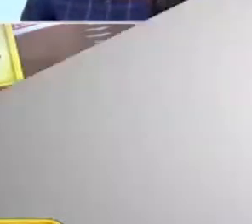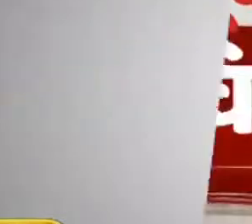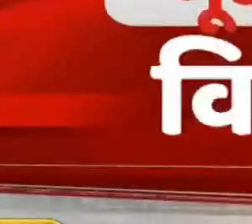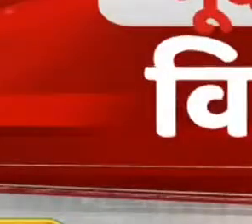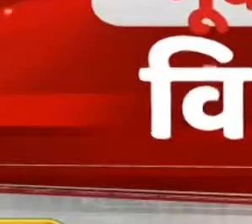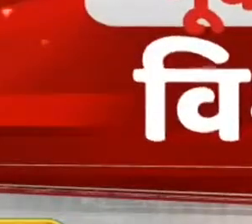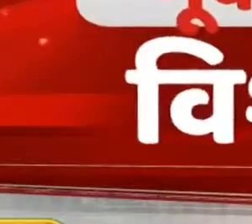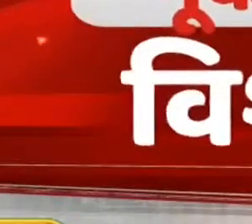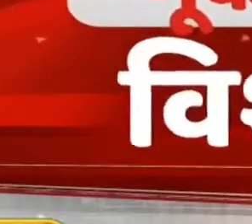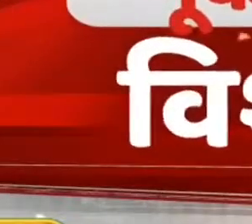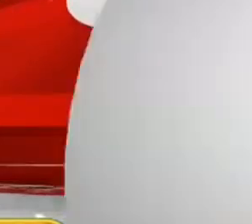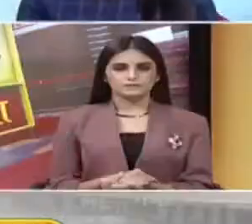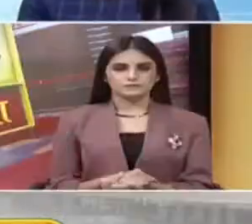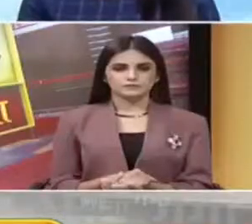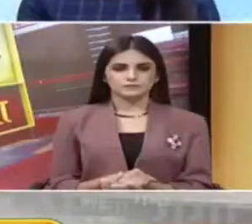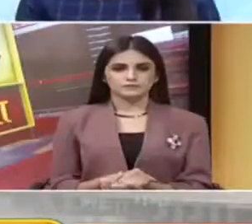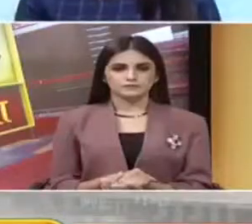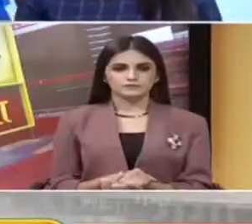है